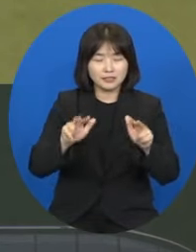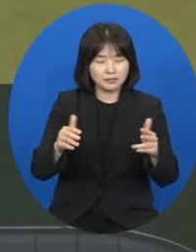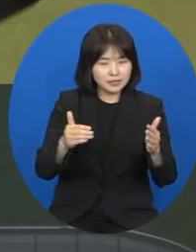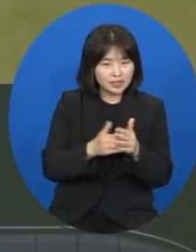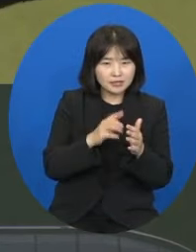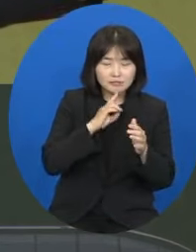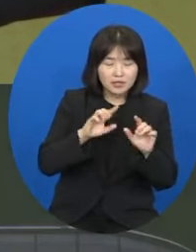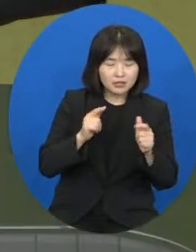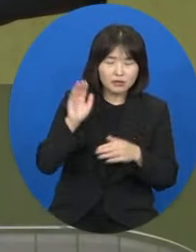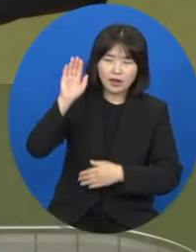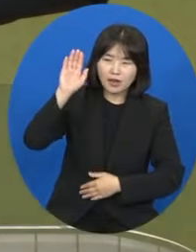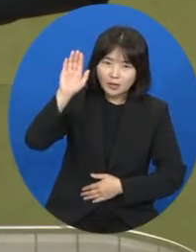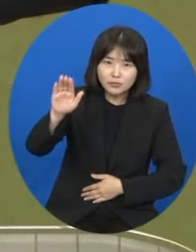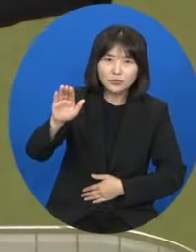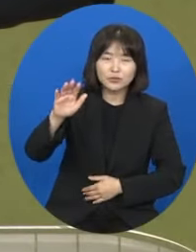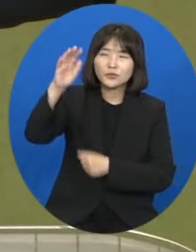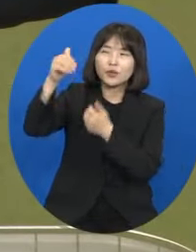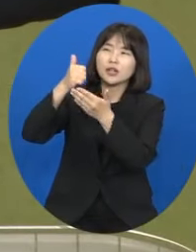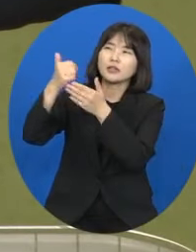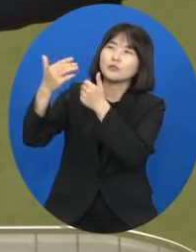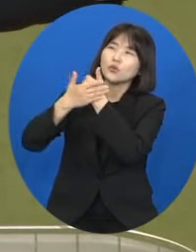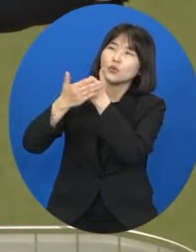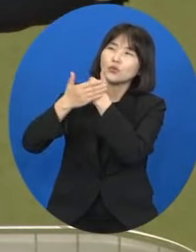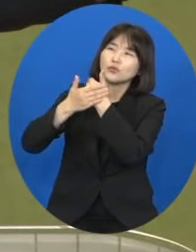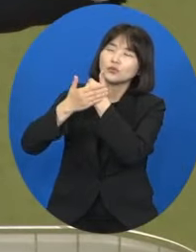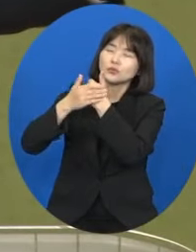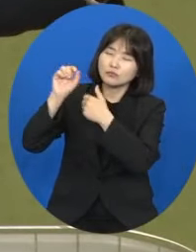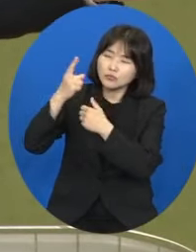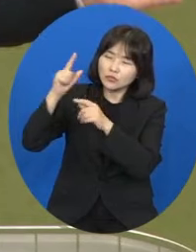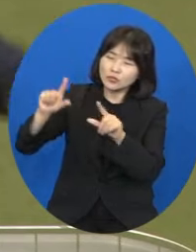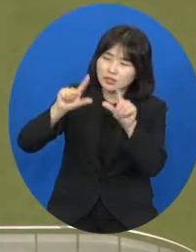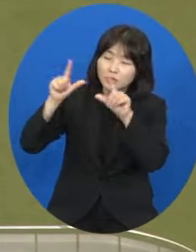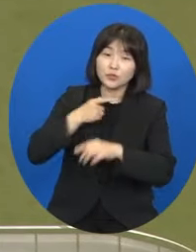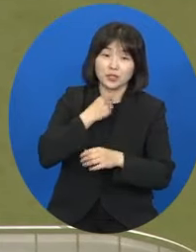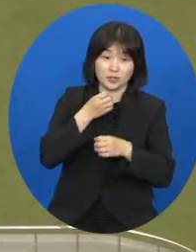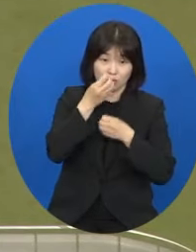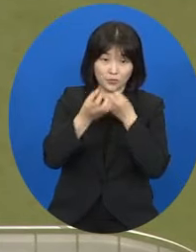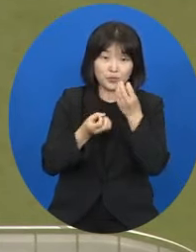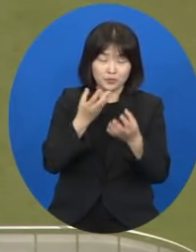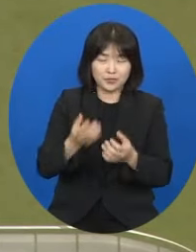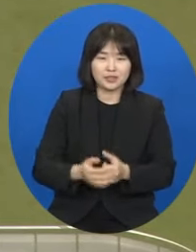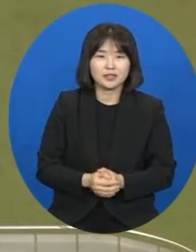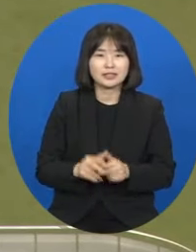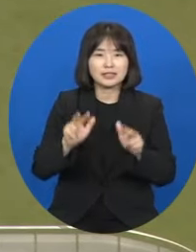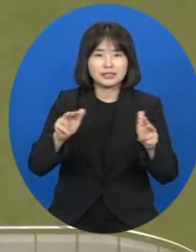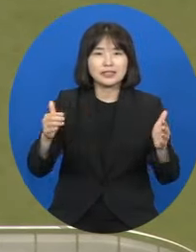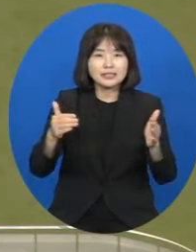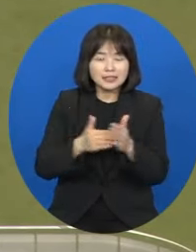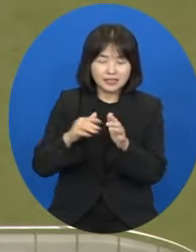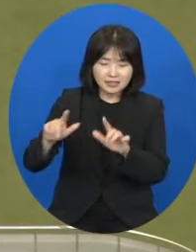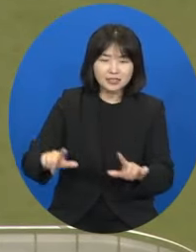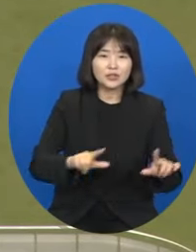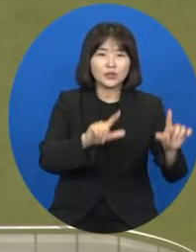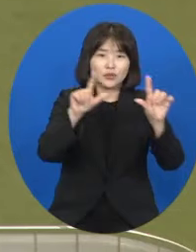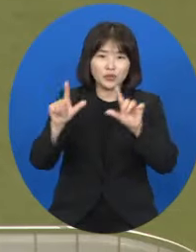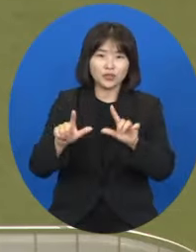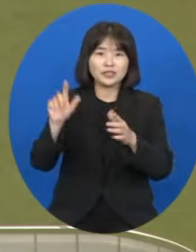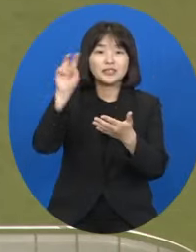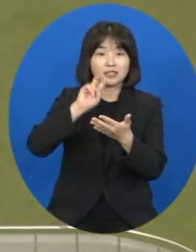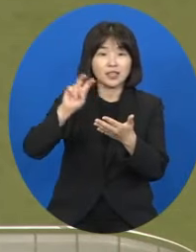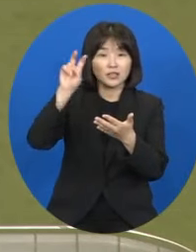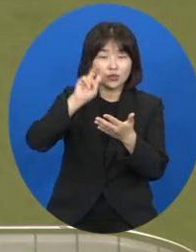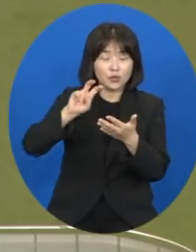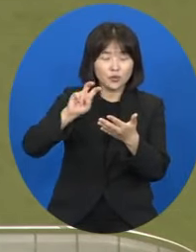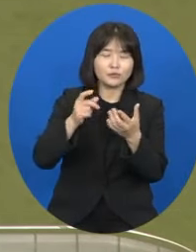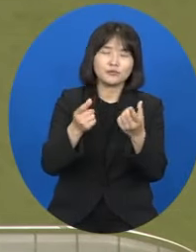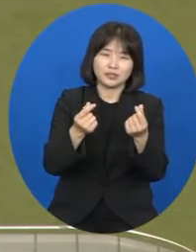아니고 앞으로도 하나님의 도우심으로 살아가기를 원한다라는 고백이죠. 지금까지 지내온 것이란 찬송가에도 비슷한